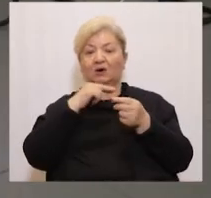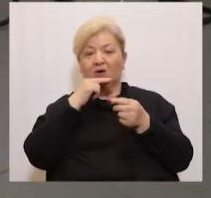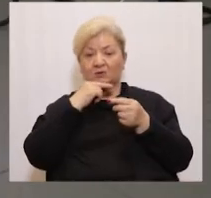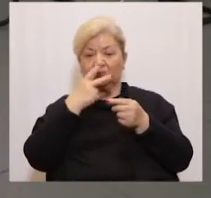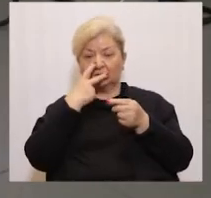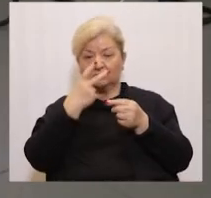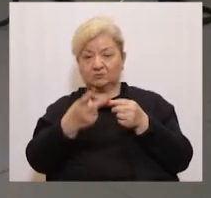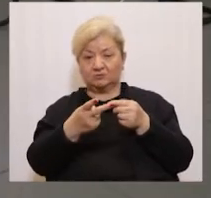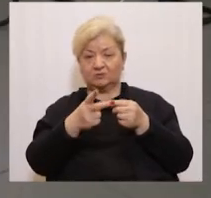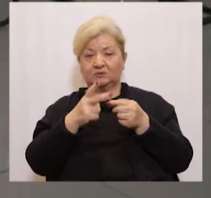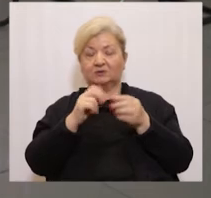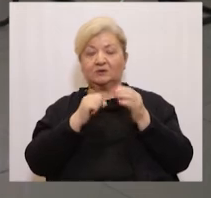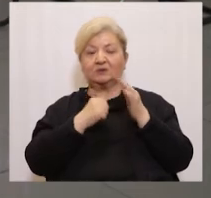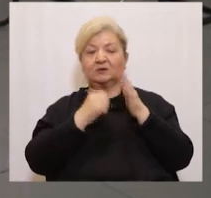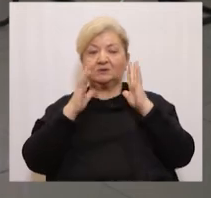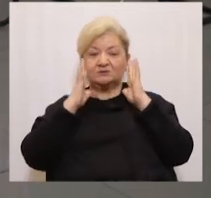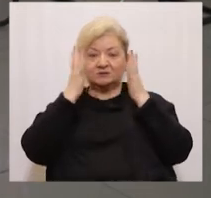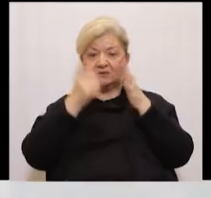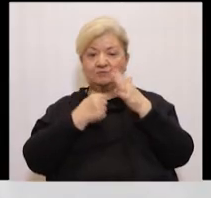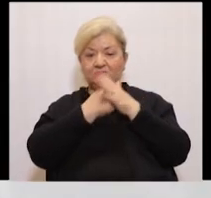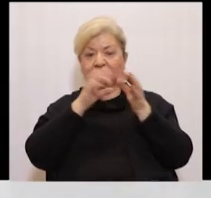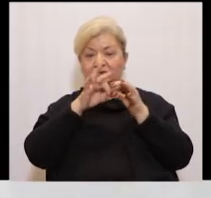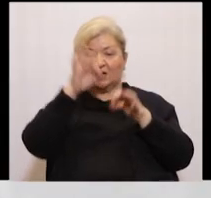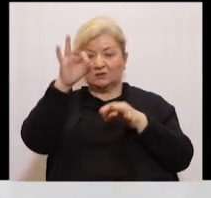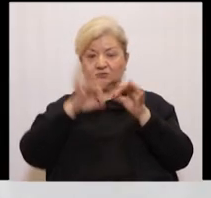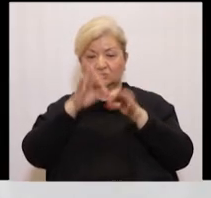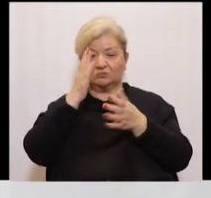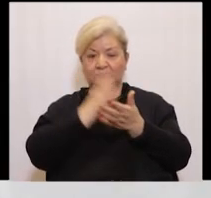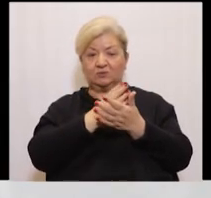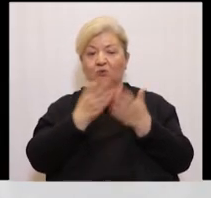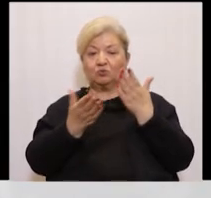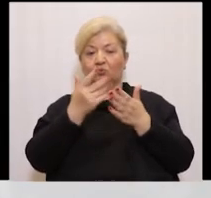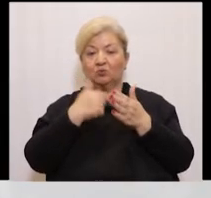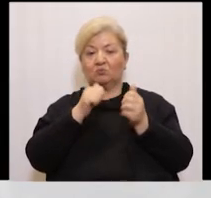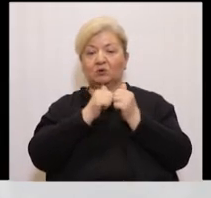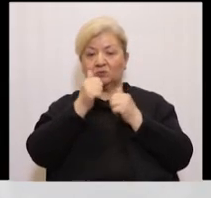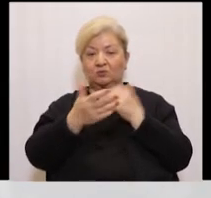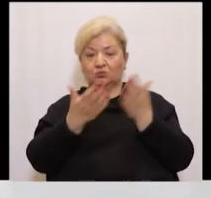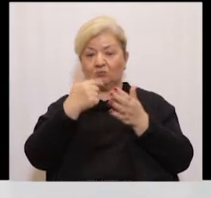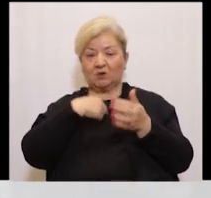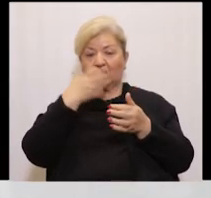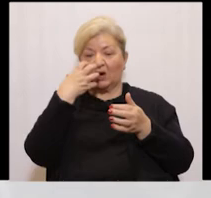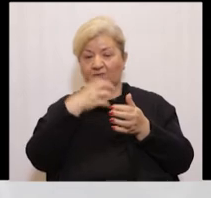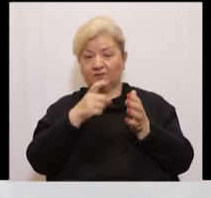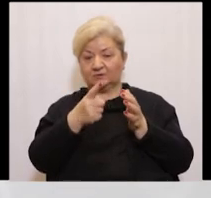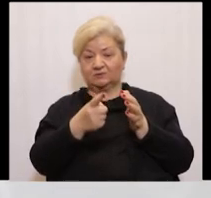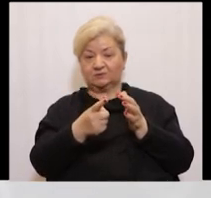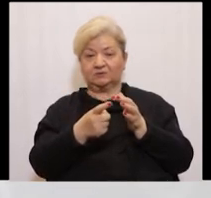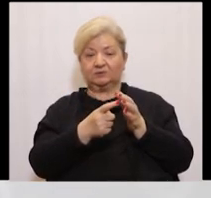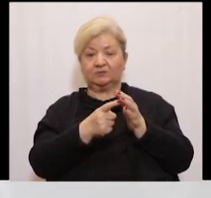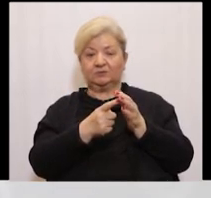აგერა წნევის საზომი. პირველ რიგში, თუ მე გავაცხელე